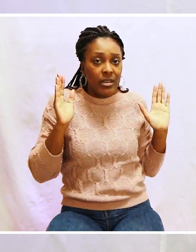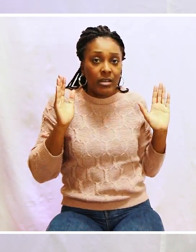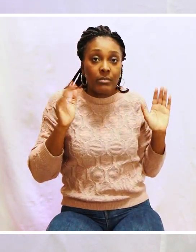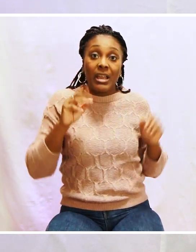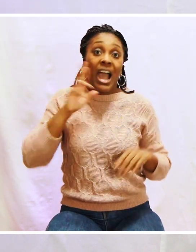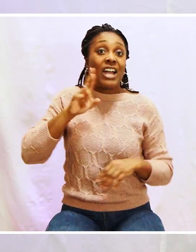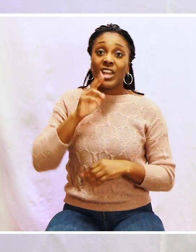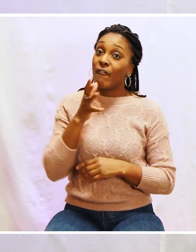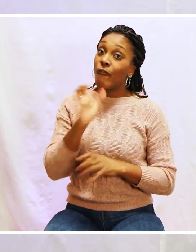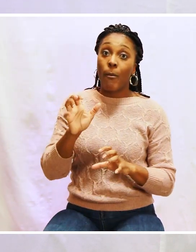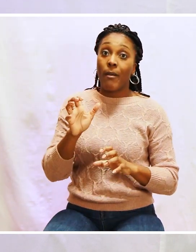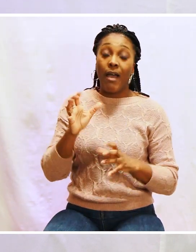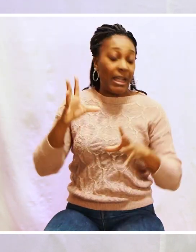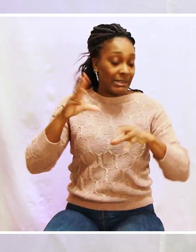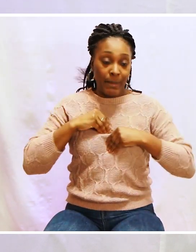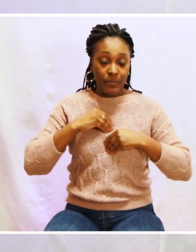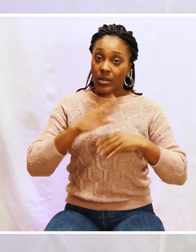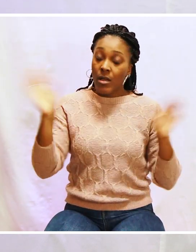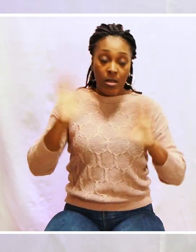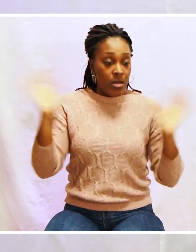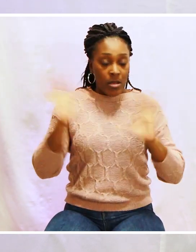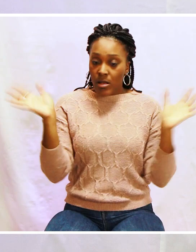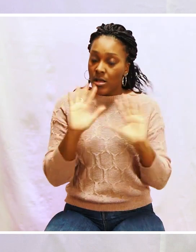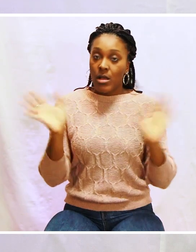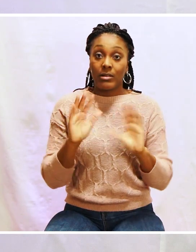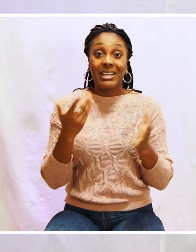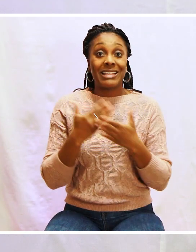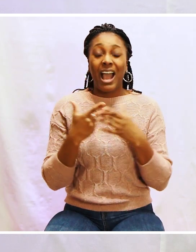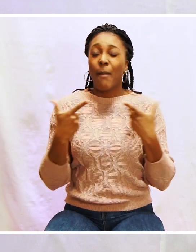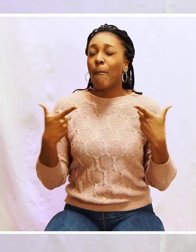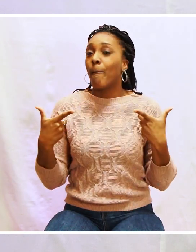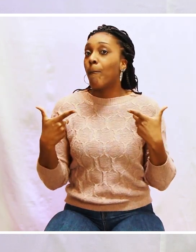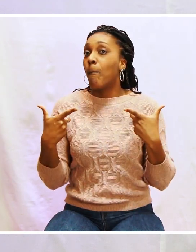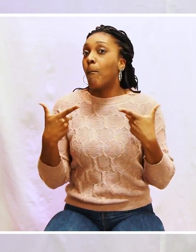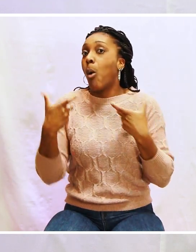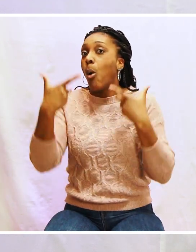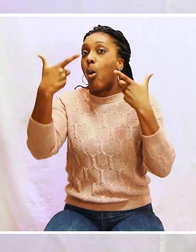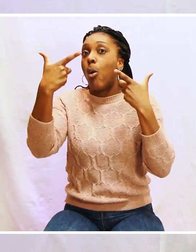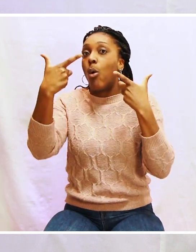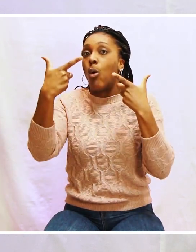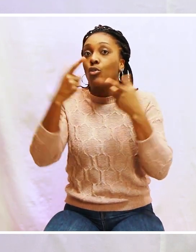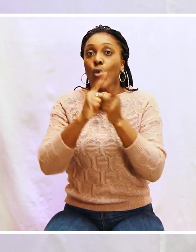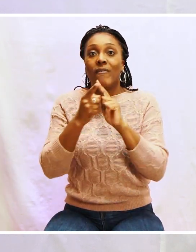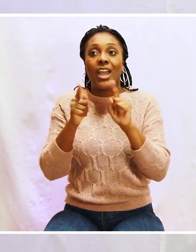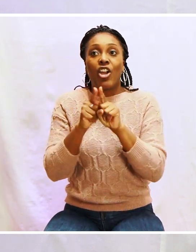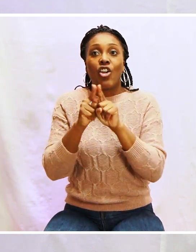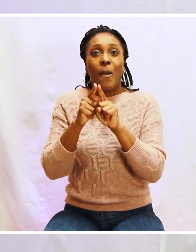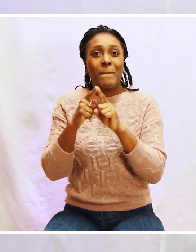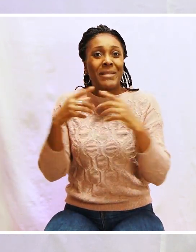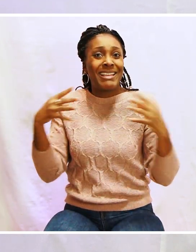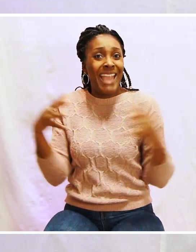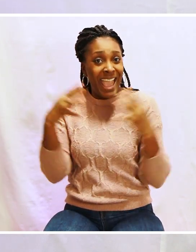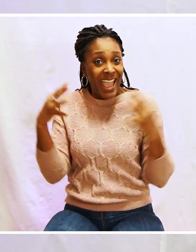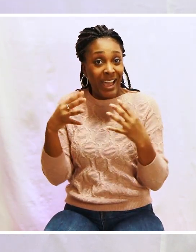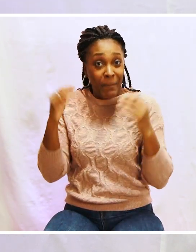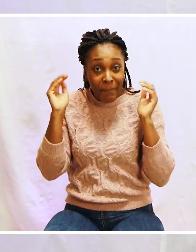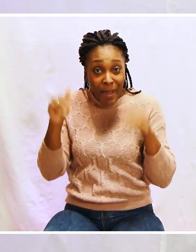Mais Rachel ne veut plus accepter la situation. Donc on arrive dans un conflit qui devient maintenant une guerre, même contre